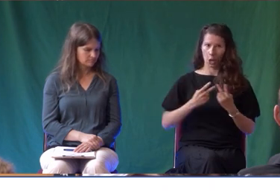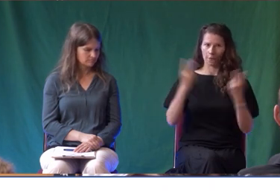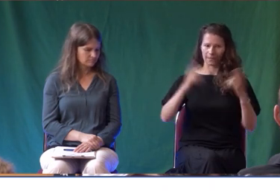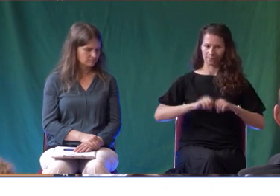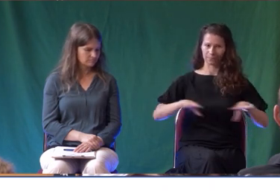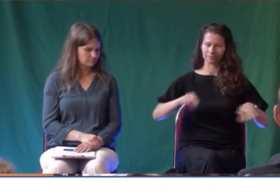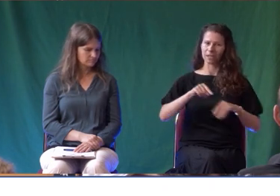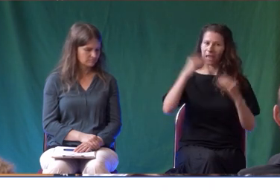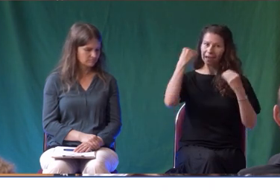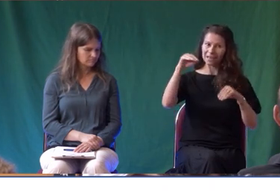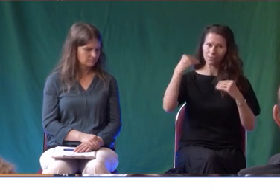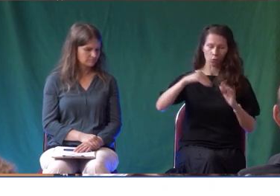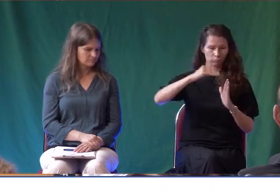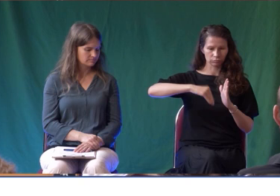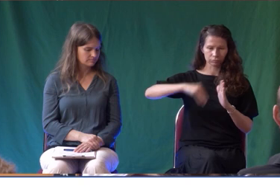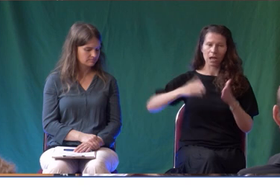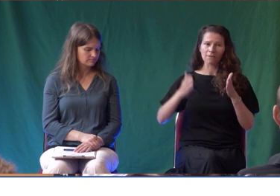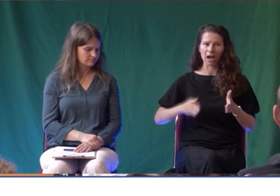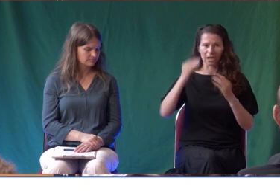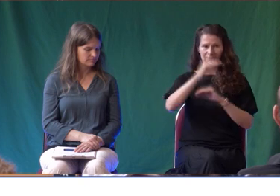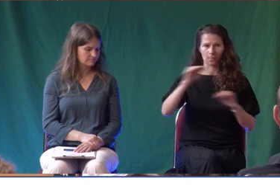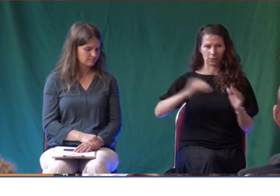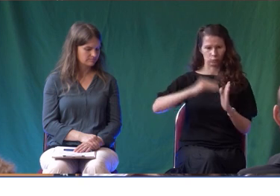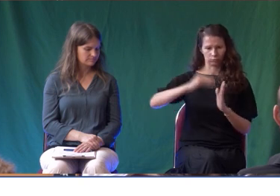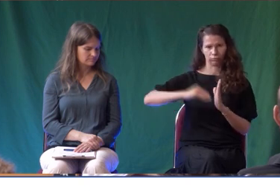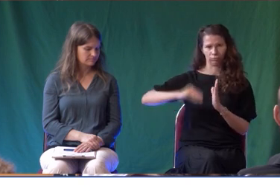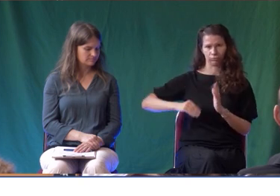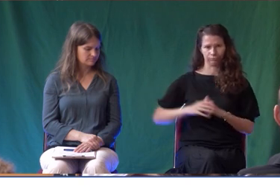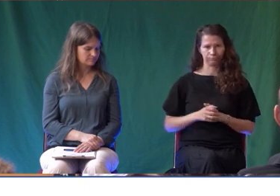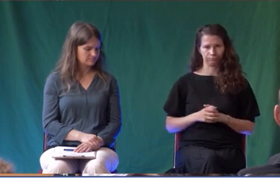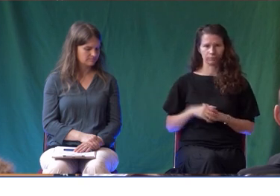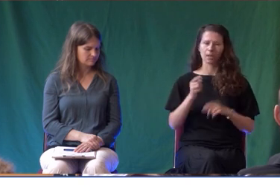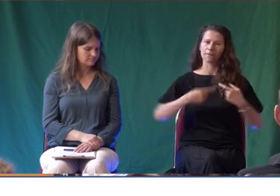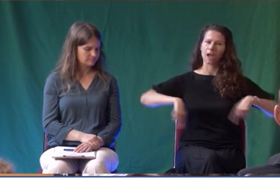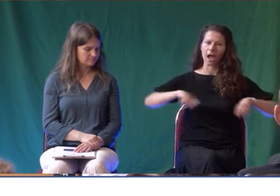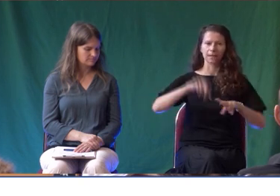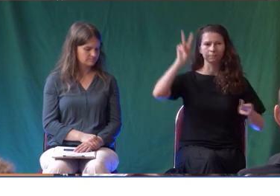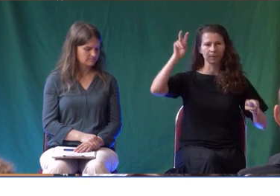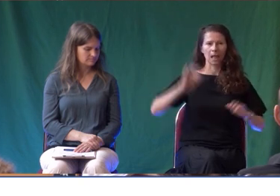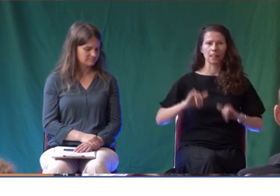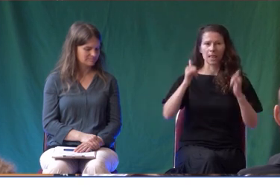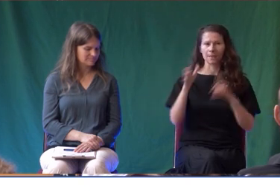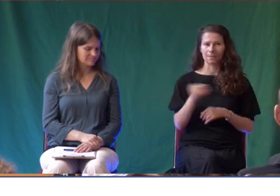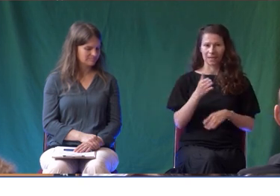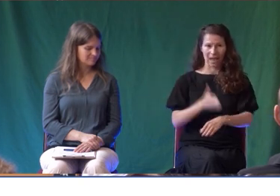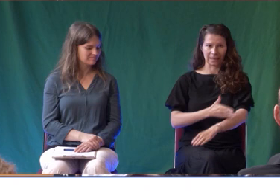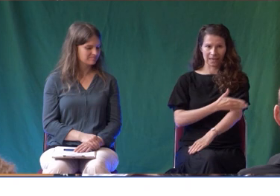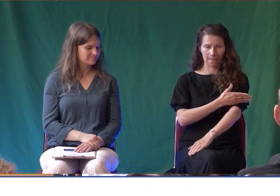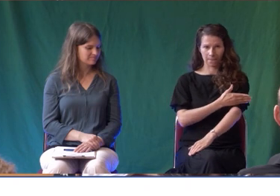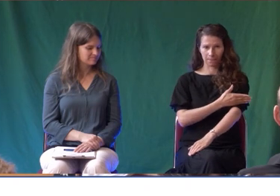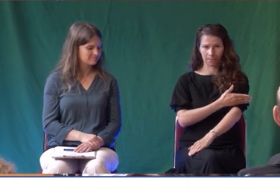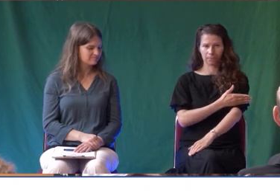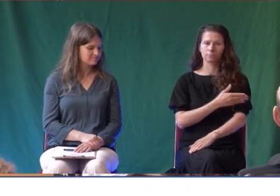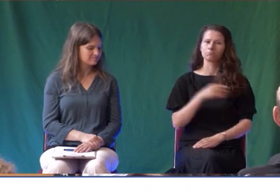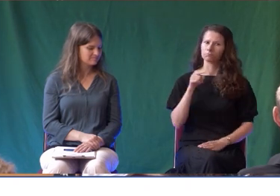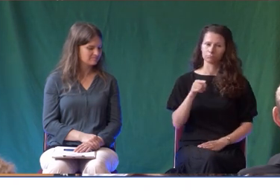Informationen mit Fachinformationen der Verein Leben mit Handicaps macht